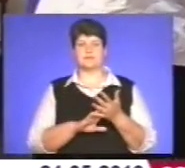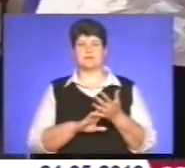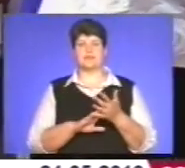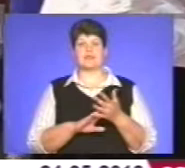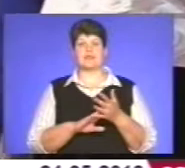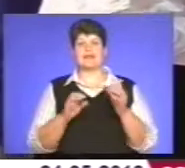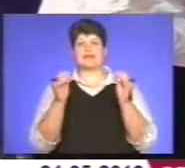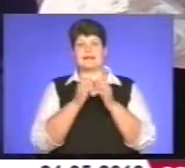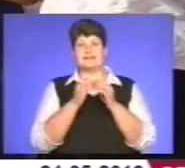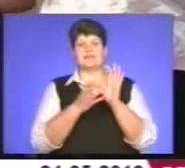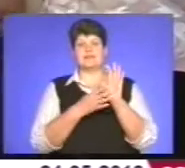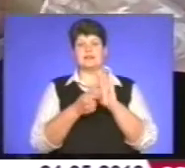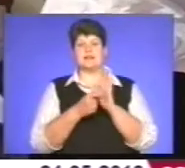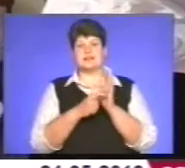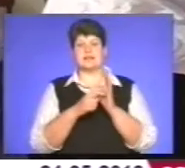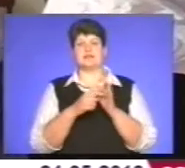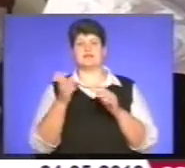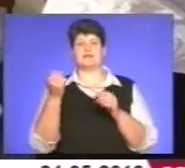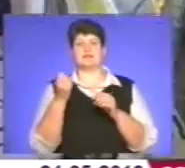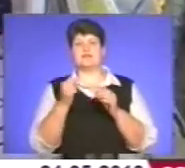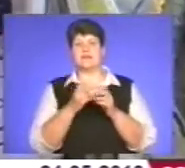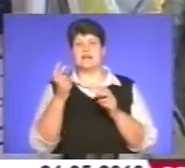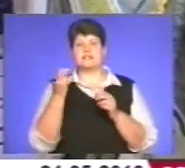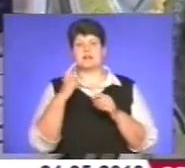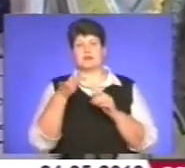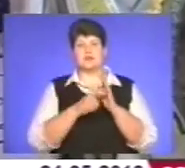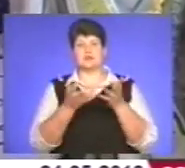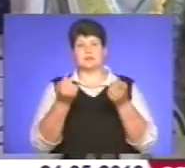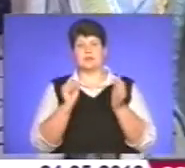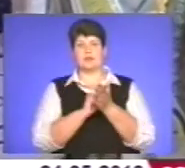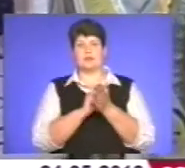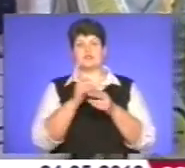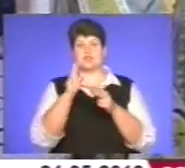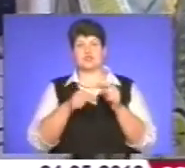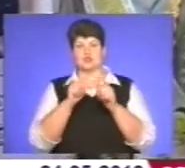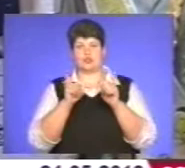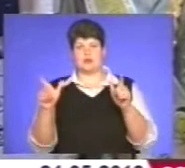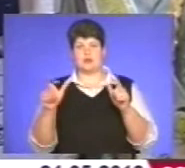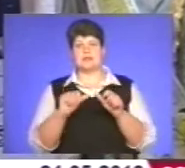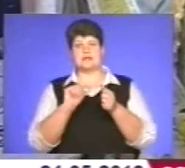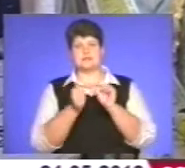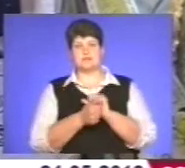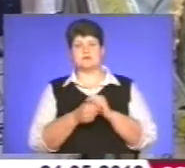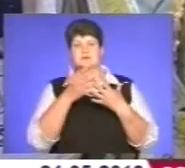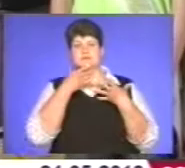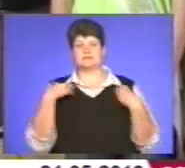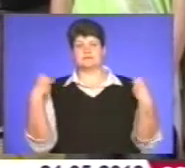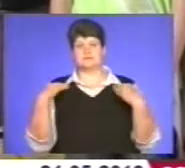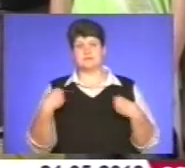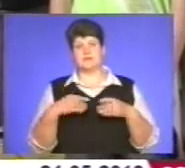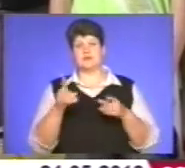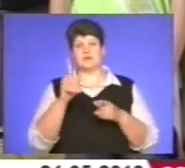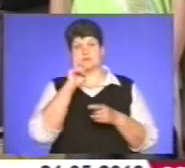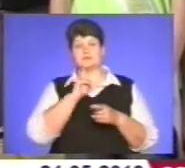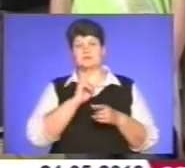10 дев'ятикласників та 12-класників отримали документи про закінчення школи. Замість вишуканих суконь та зачісок у них зручне